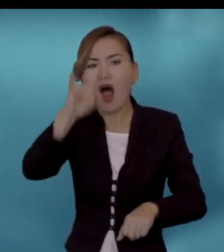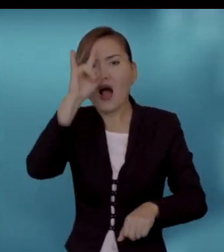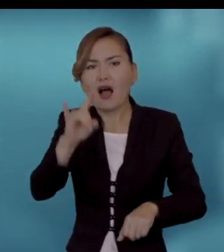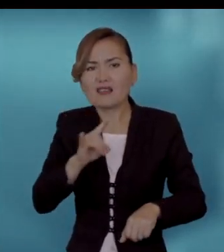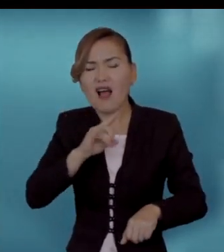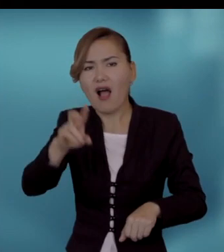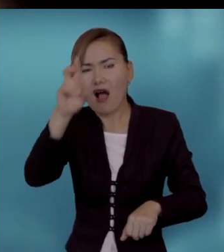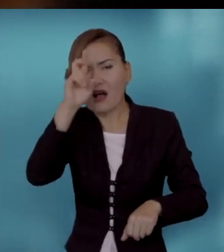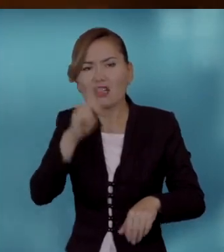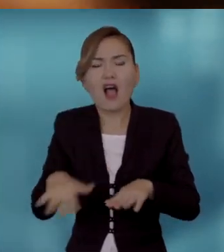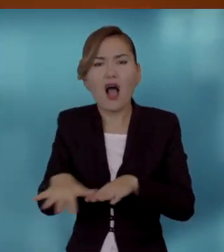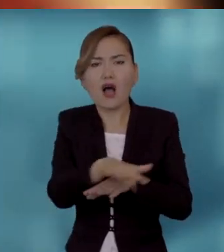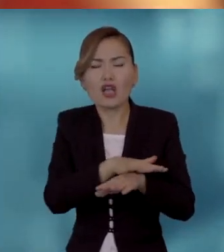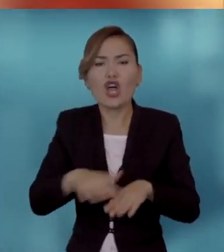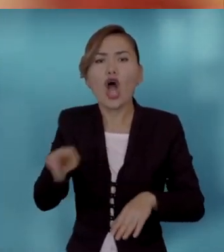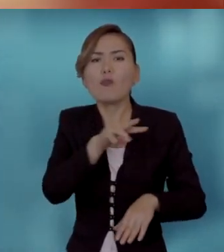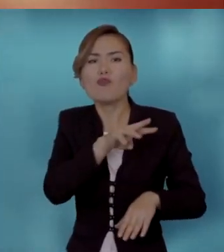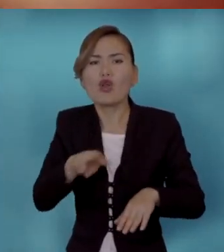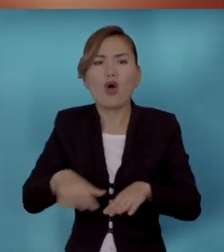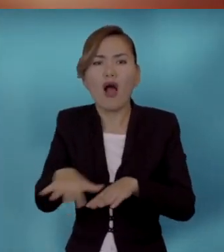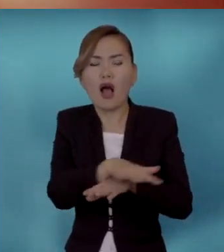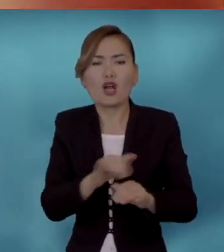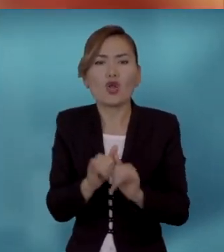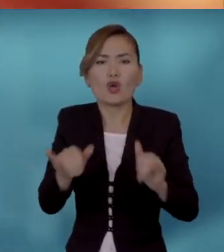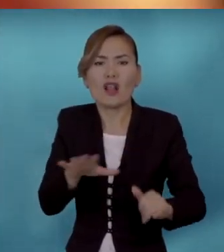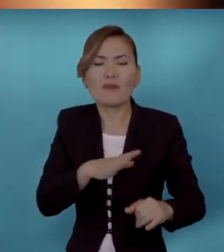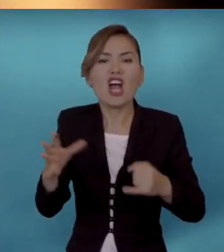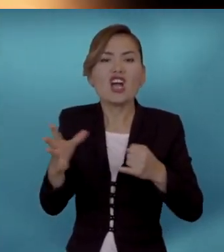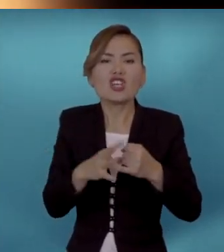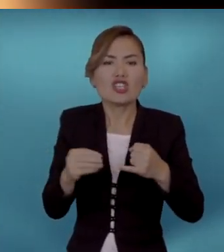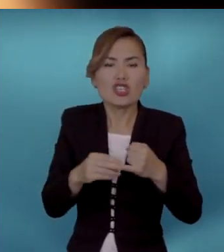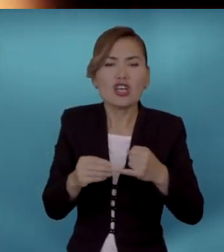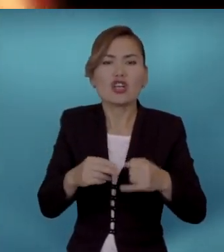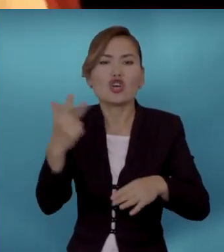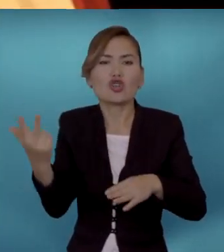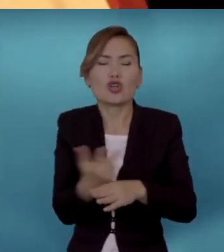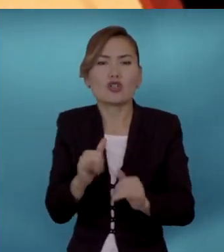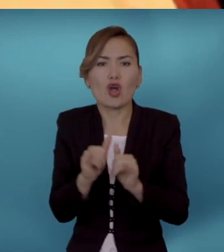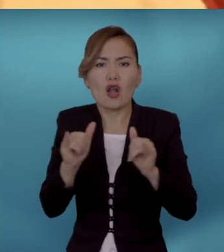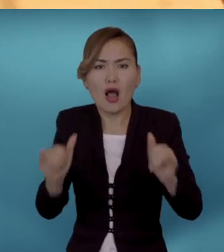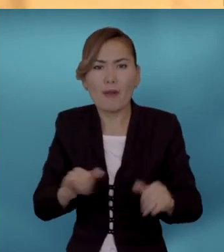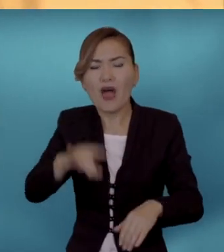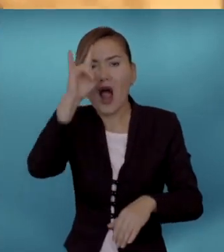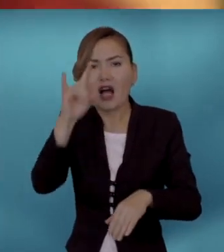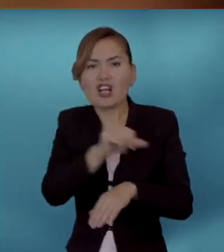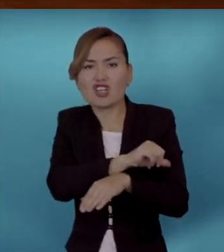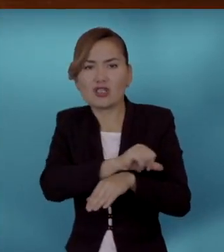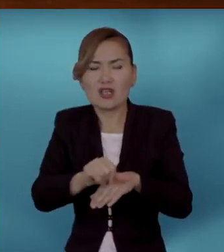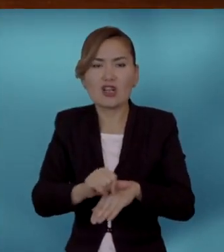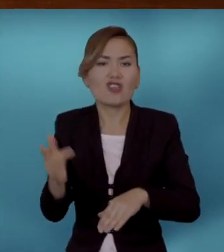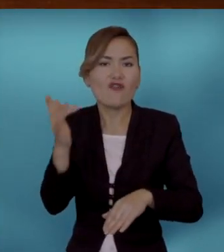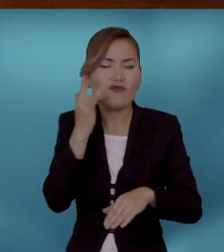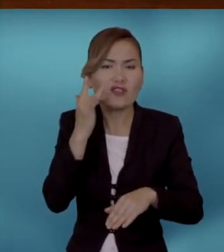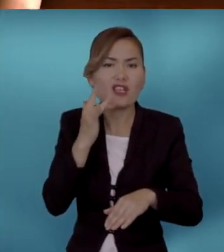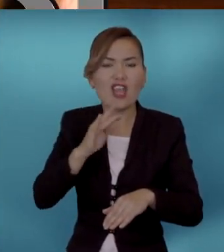Ұлттық дәстүрлер мен халық даналығы негізінде алғаш болып Қасым хан Қазақ тарихындағы 5 бөлімнен тұратын заң жобасын жасады. Бұл мүлік